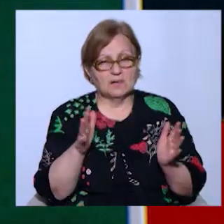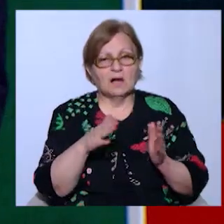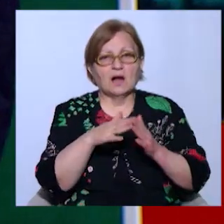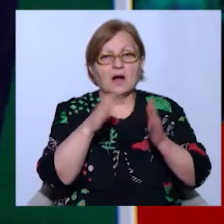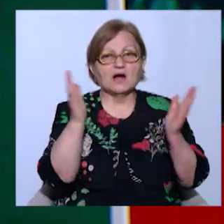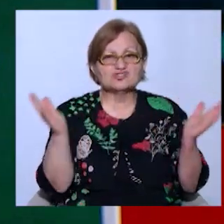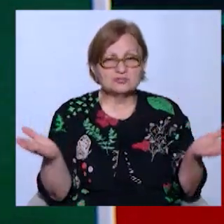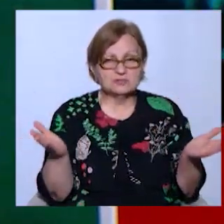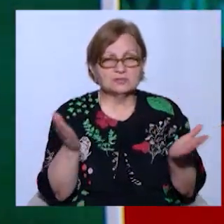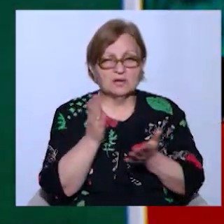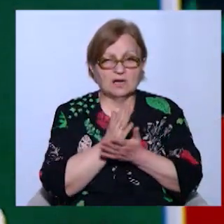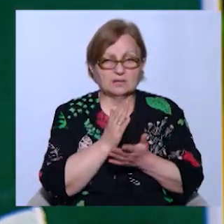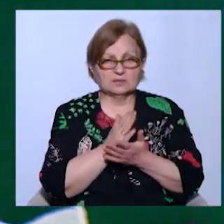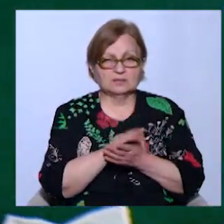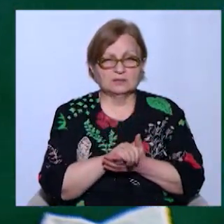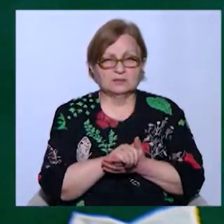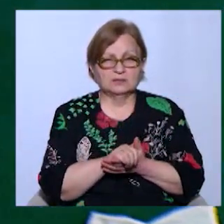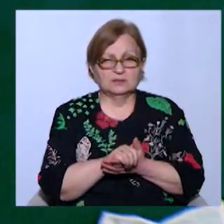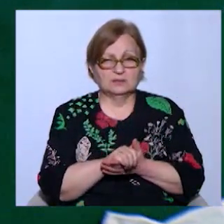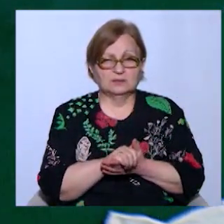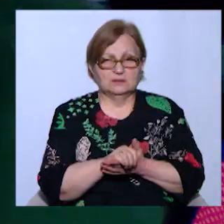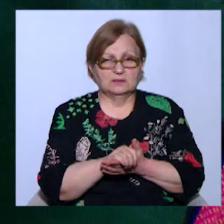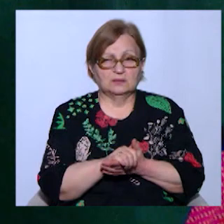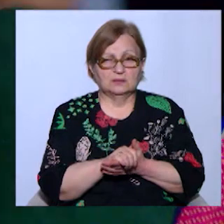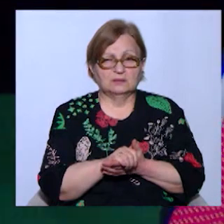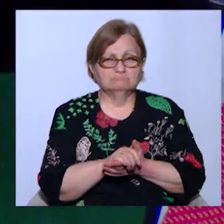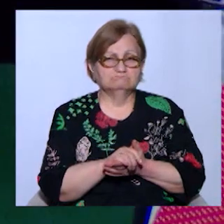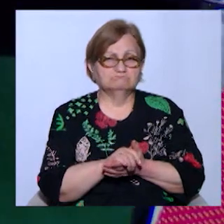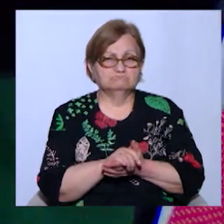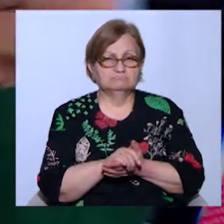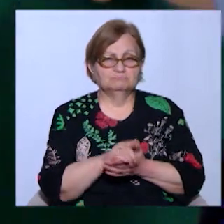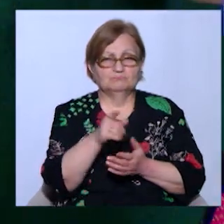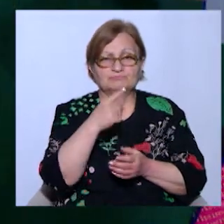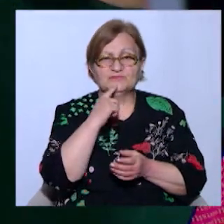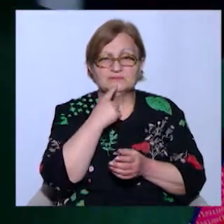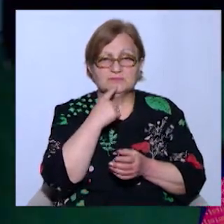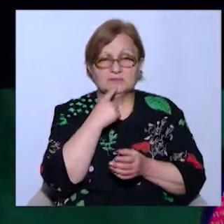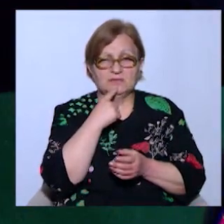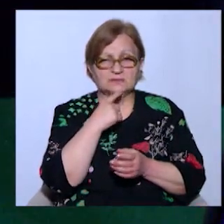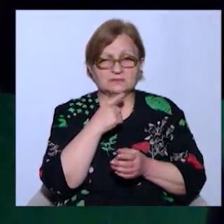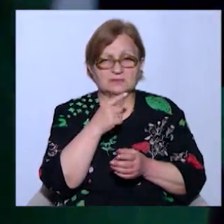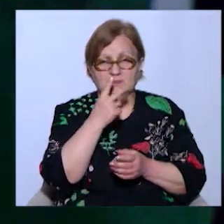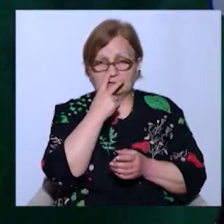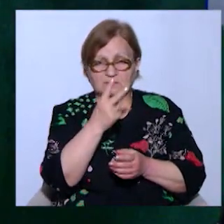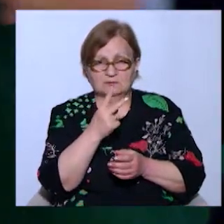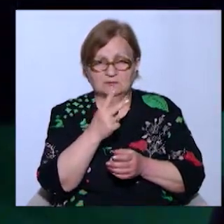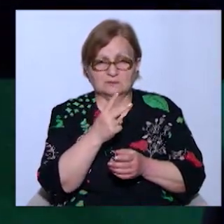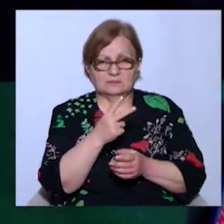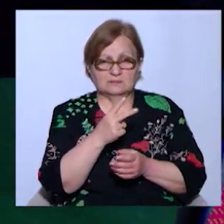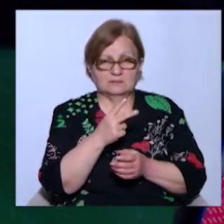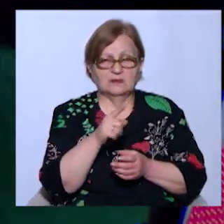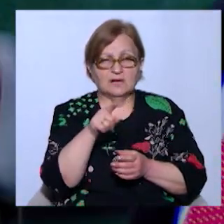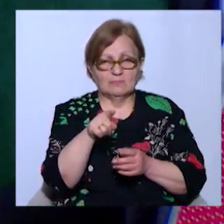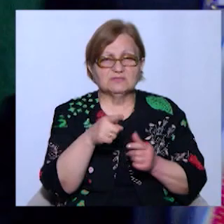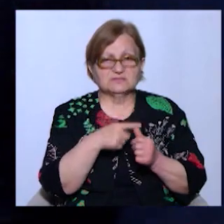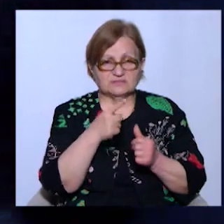კუთხე. ცოტა უცნაურად არის წარმოდგენილი, ძნელად ხედავთ გაშლილ კუთხეს,